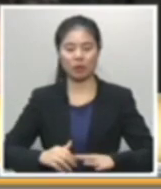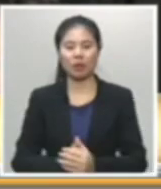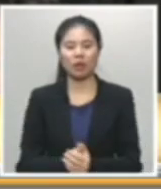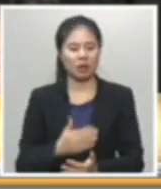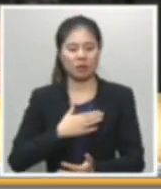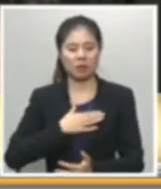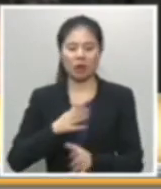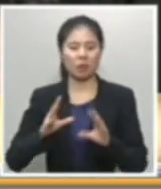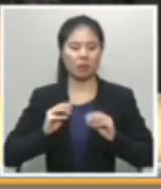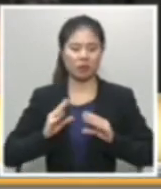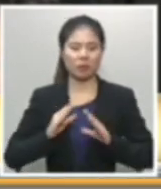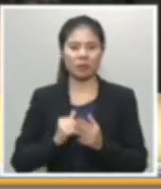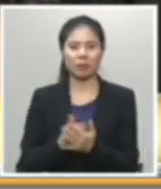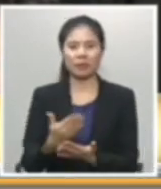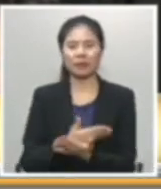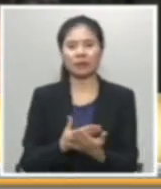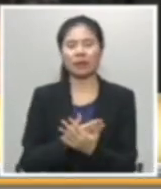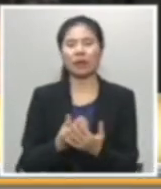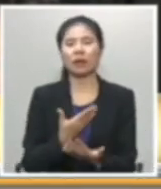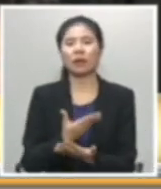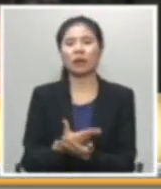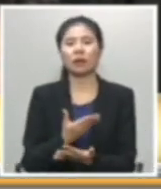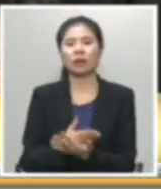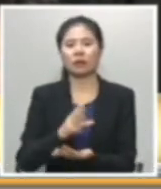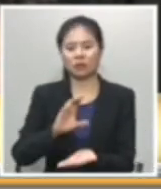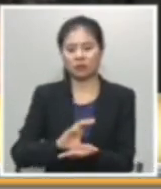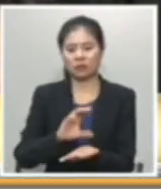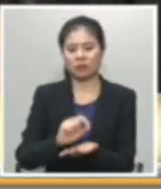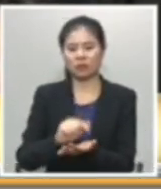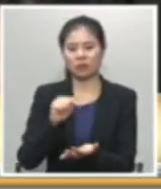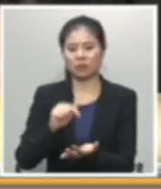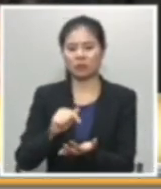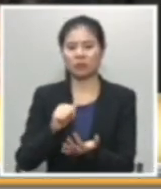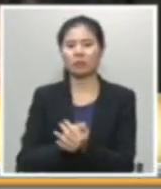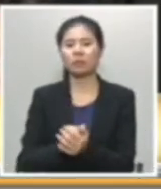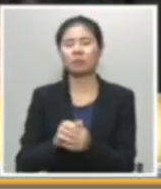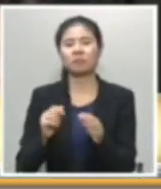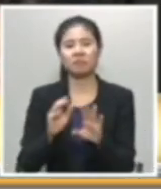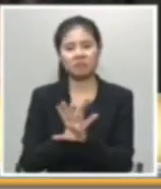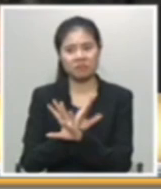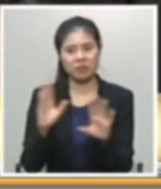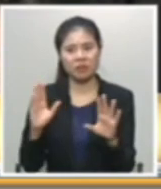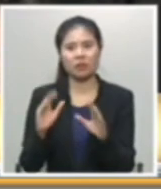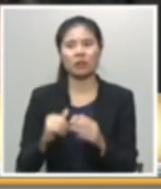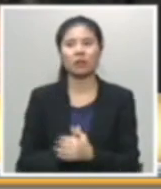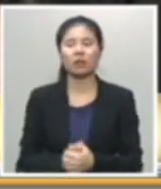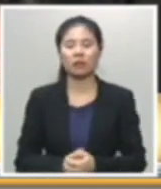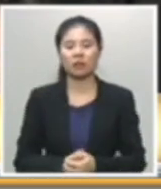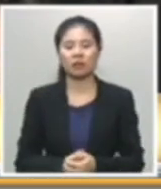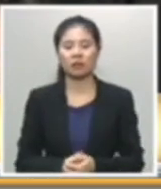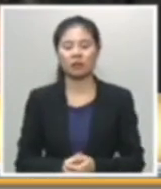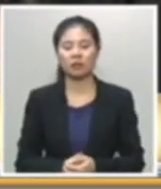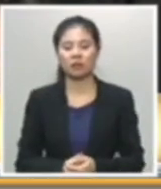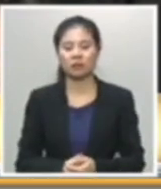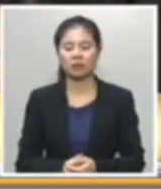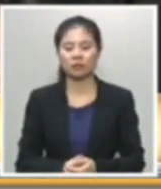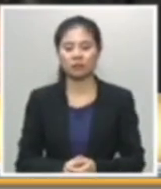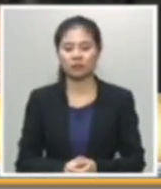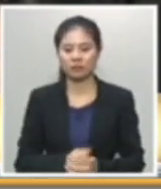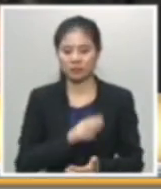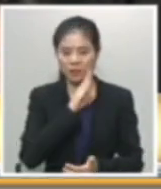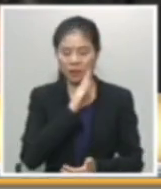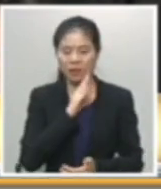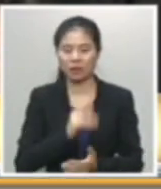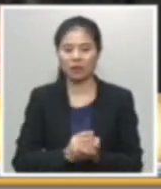ร่างกฎหมายงบประมาณที่ผิดกฎหมายนี้โดยเด็ดขาดนะครับนะถ้าท่านยังจะไม่ยอมส่ง